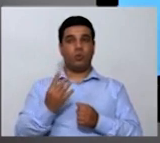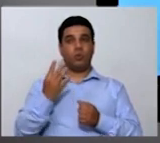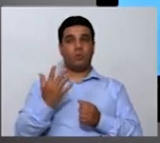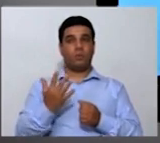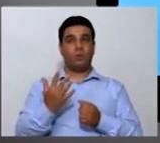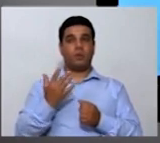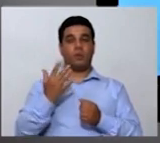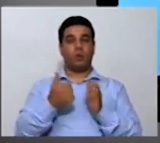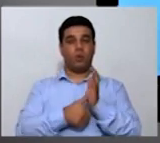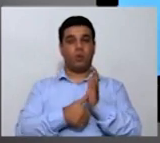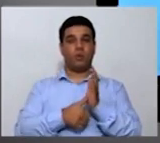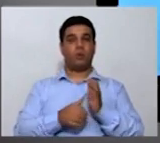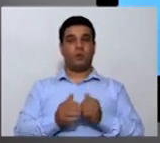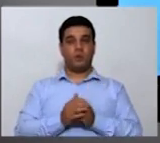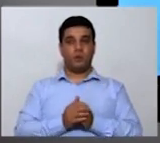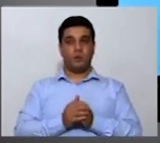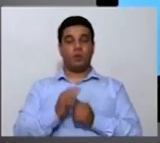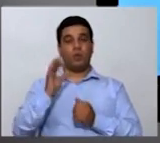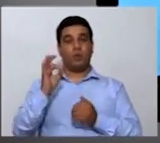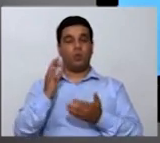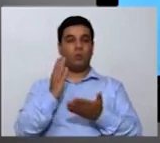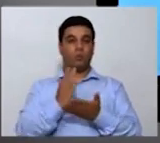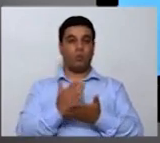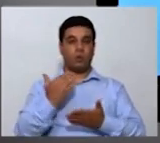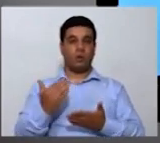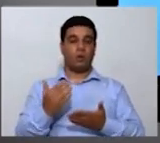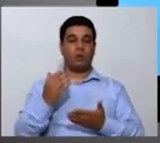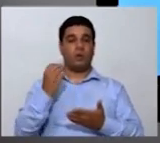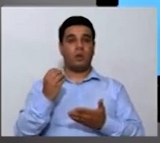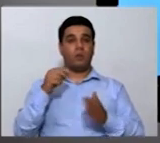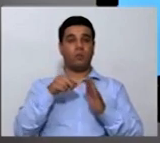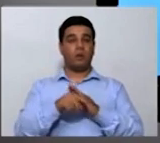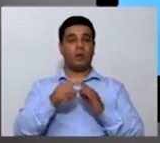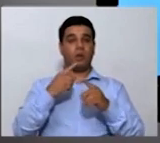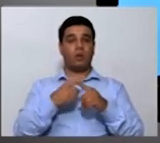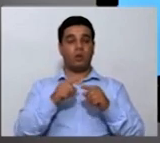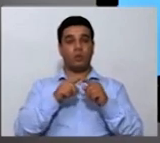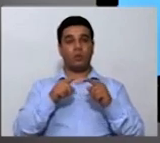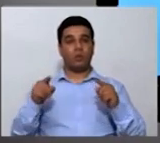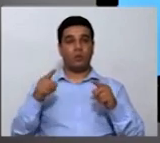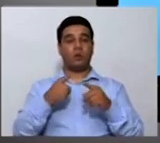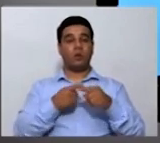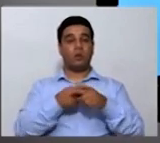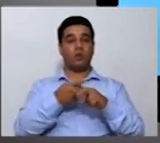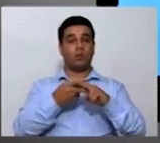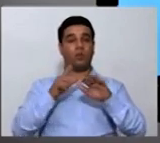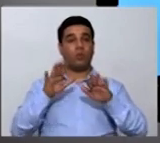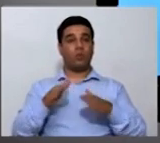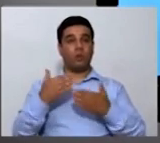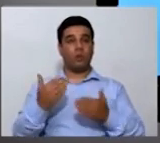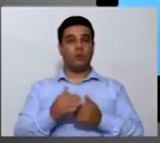4, 5, 6 ta nol bor ekan. Ya'ni x o'qi bilan kesishuvchi nuqtalar.